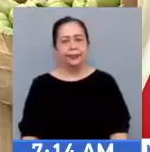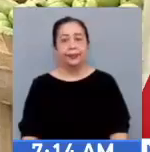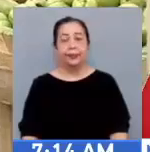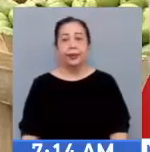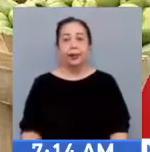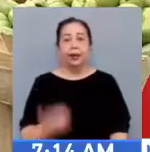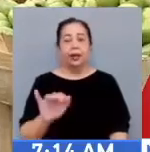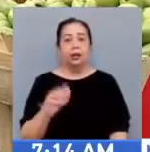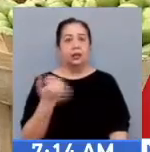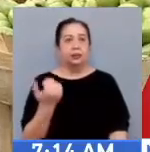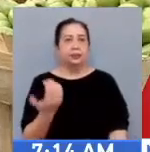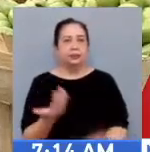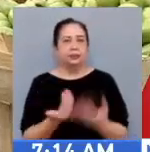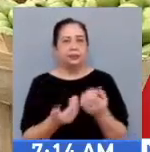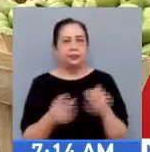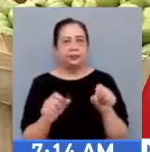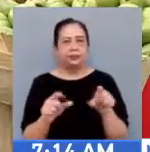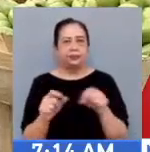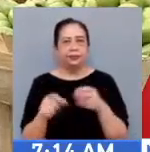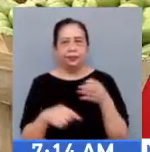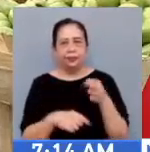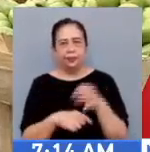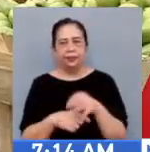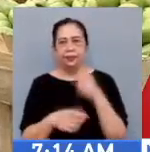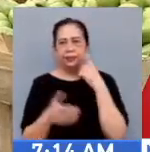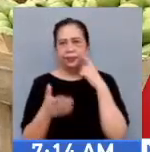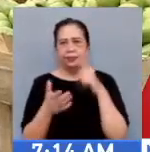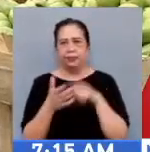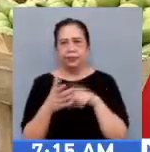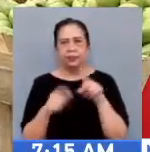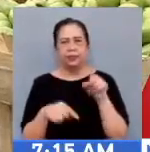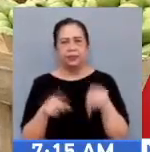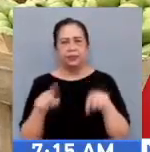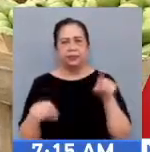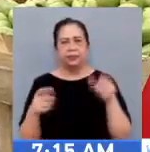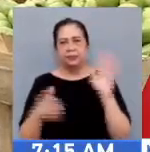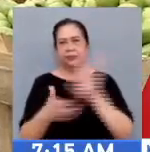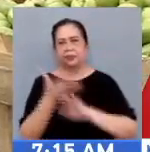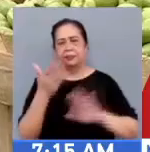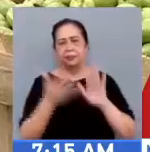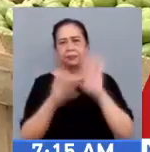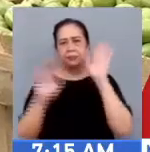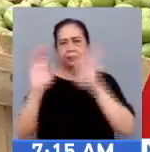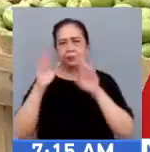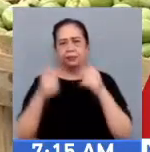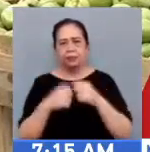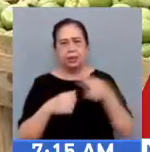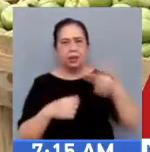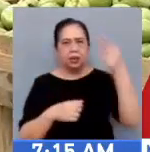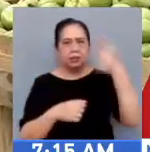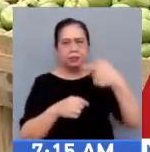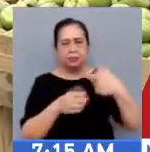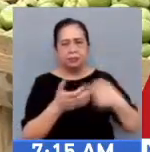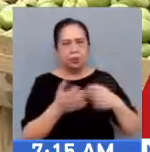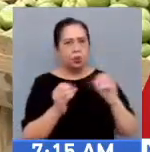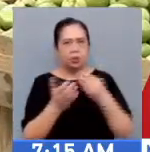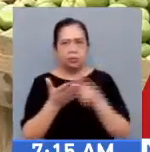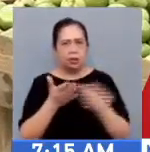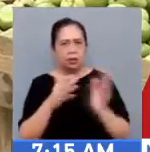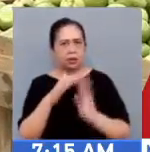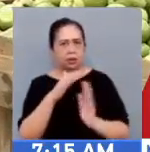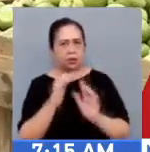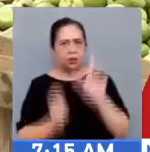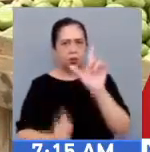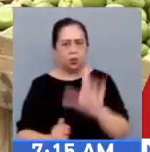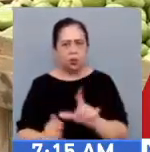simpleng bentahan ng isda ay nakikita ang salasalabat na problema ng bansa. Mataas ang presyo, walang bumibili. Mababa ang presyo,